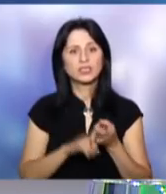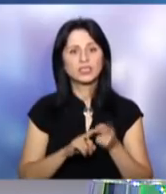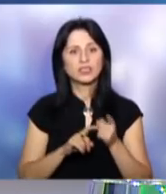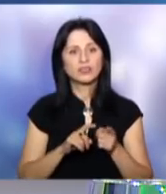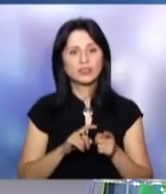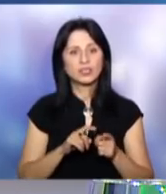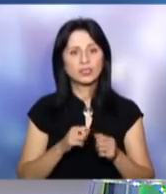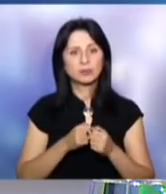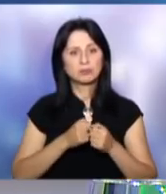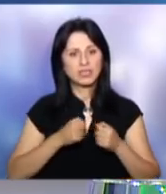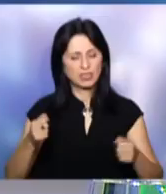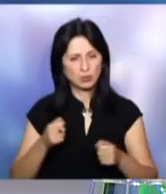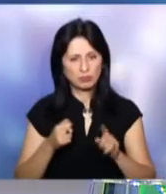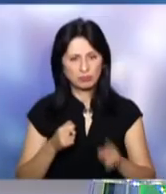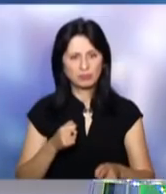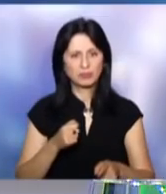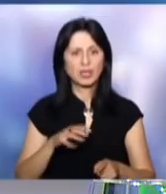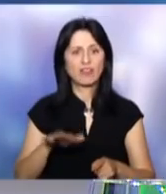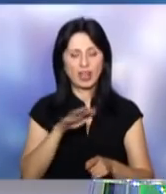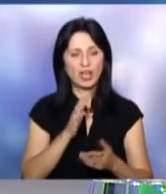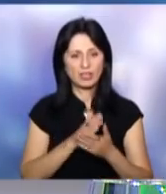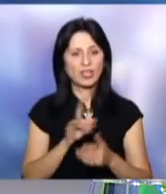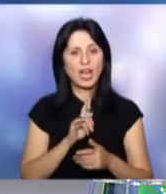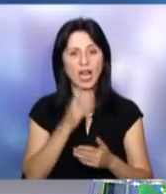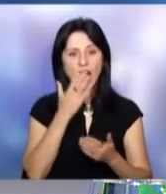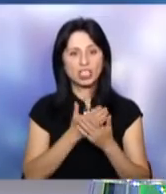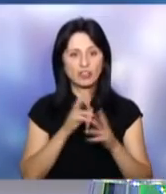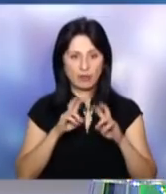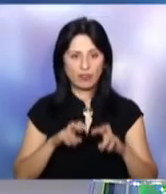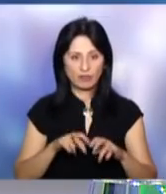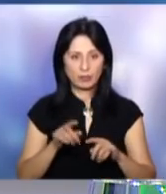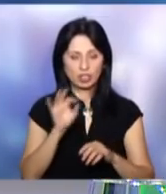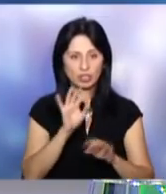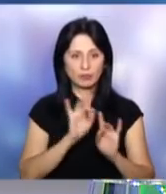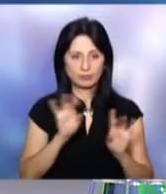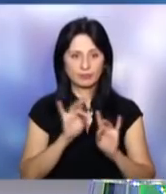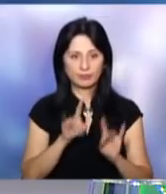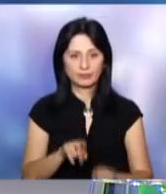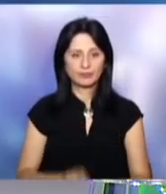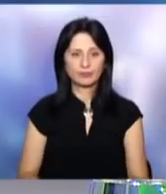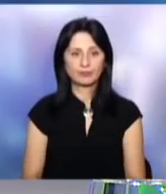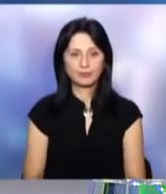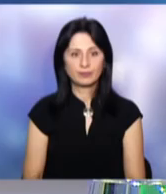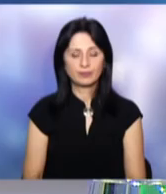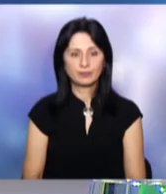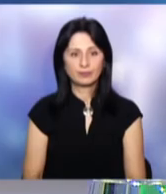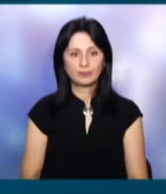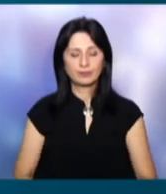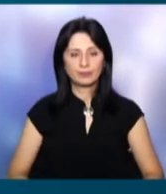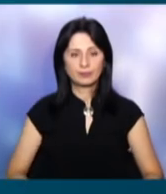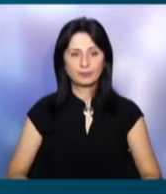უკავშირდებოდეს სიმსუქნის მაჩვენებელი ზოგიერთ ქვეყანაში. აი რა აჩვენა კვლევამ ამის შესახებ ჩვენი სიახლის ბლოგიდან.